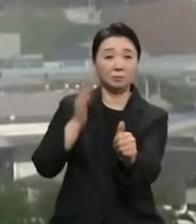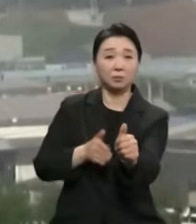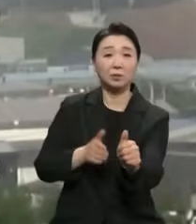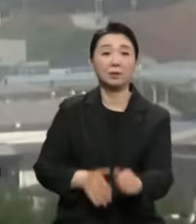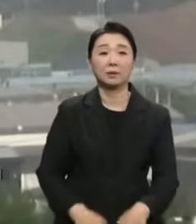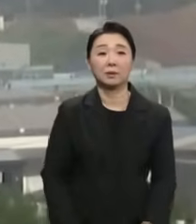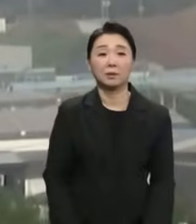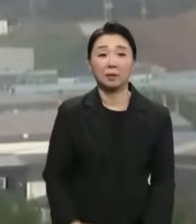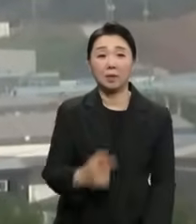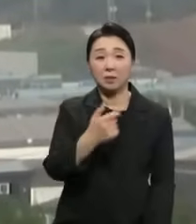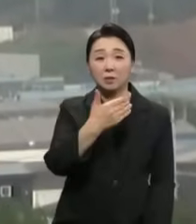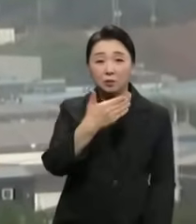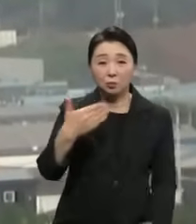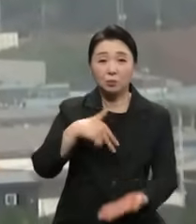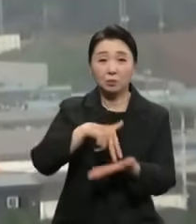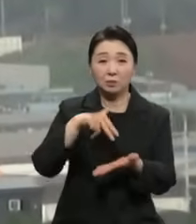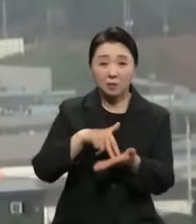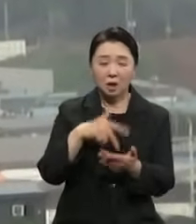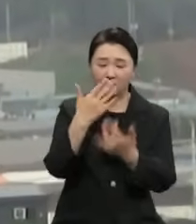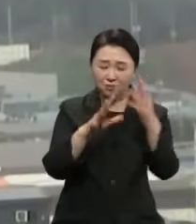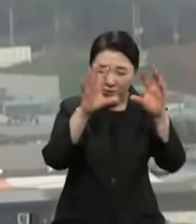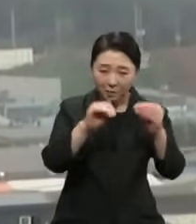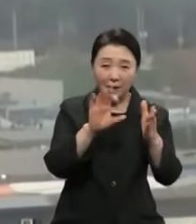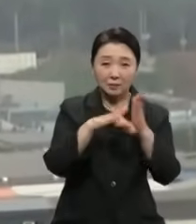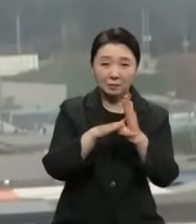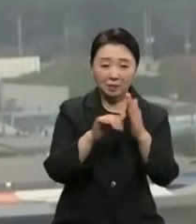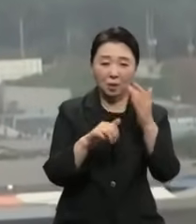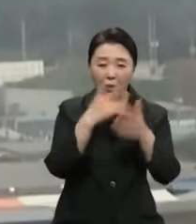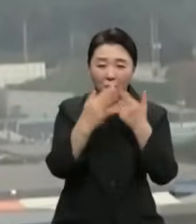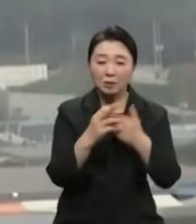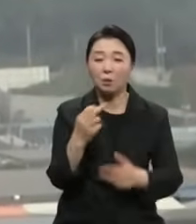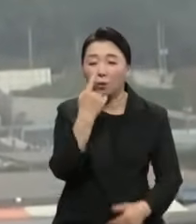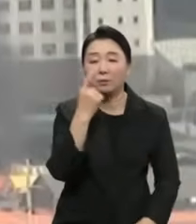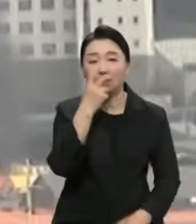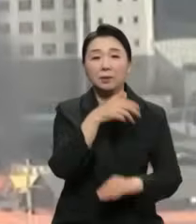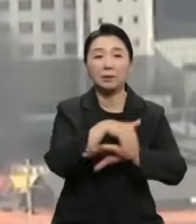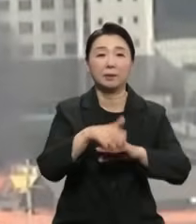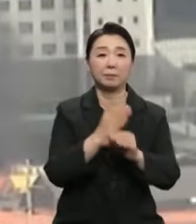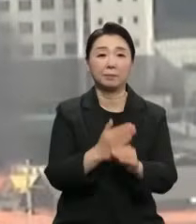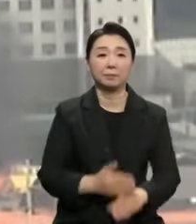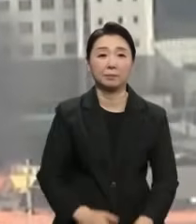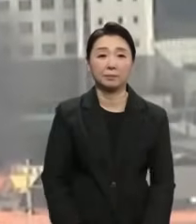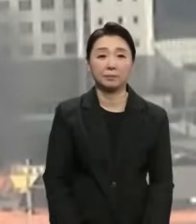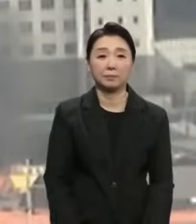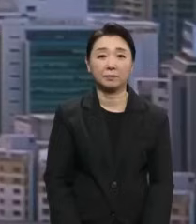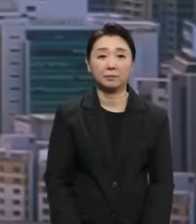당부했습니다. 소방당국은 불길을 잡는 대로 정확한 화재 원인을 조사할 계획입니다.